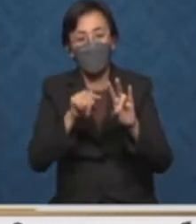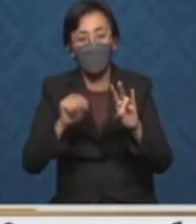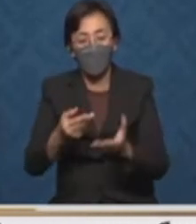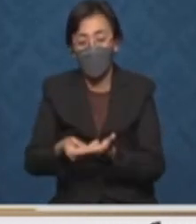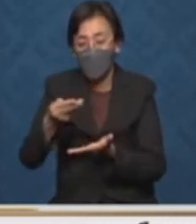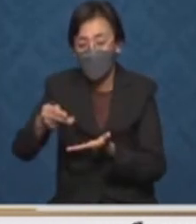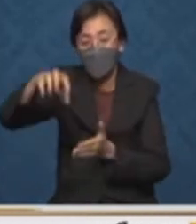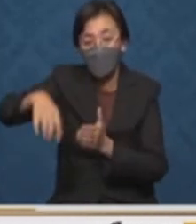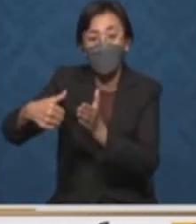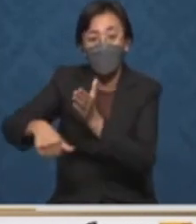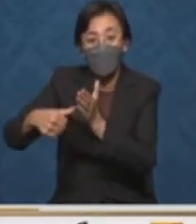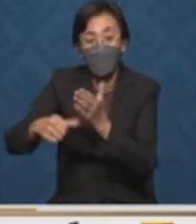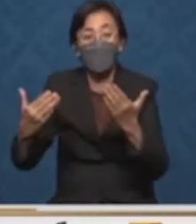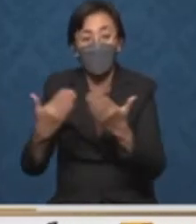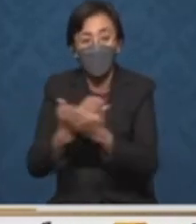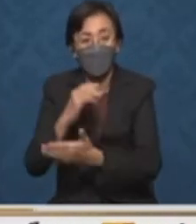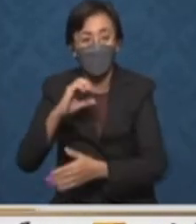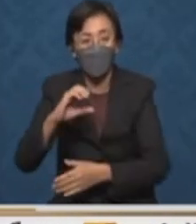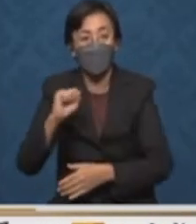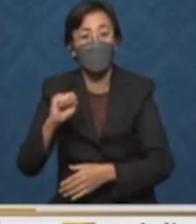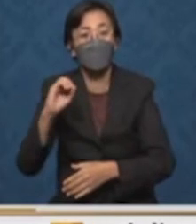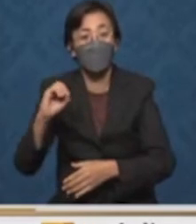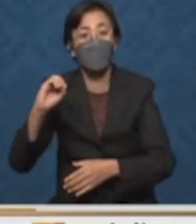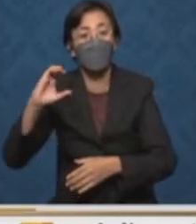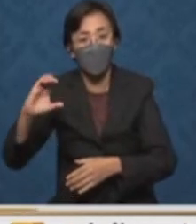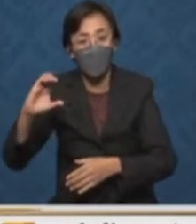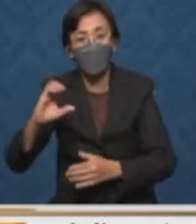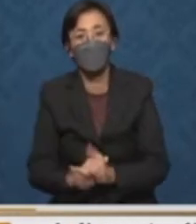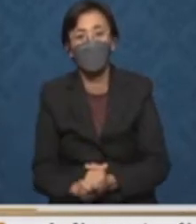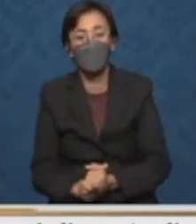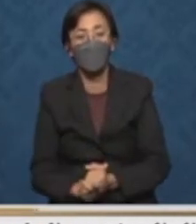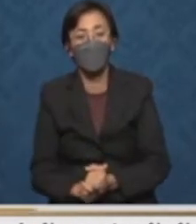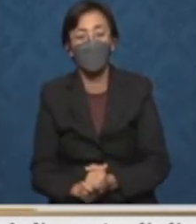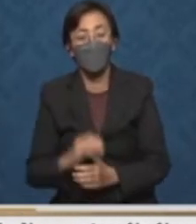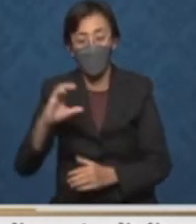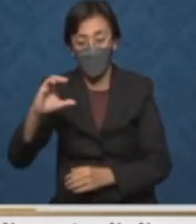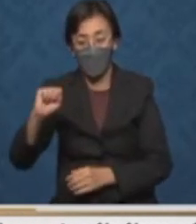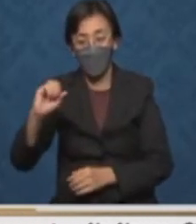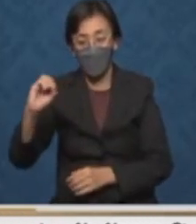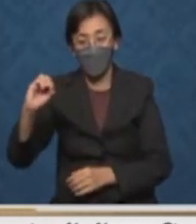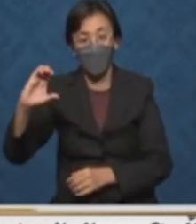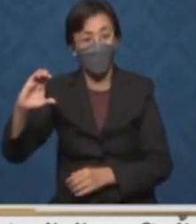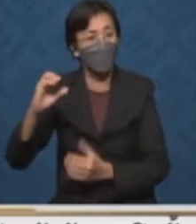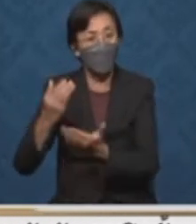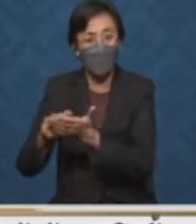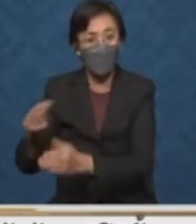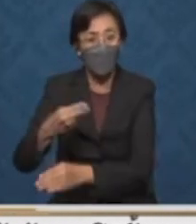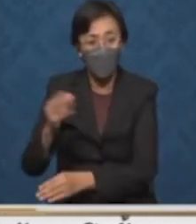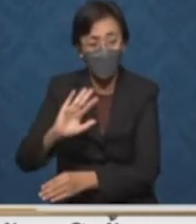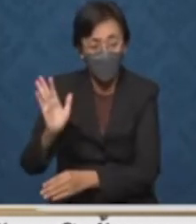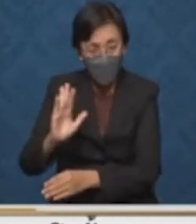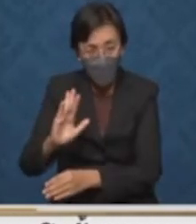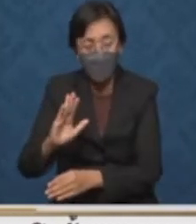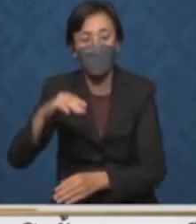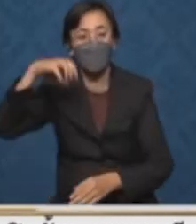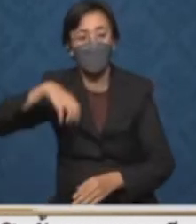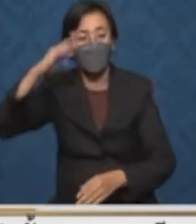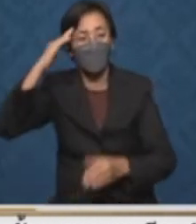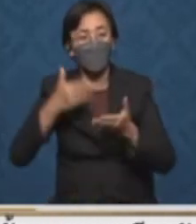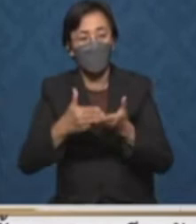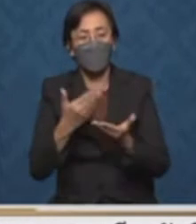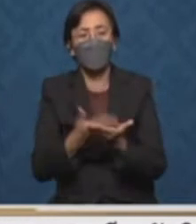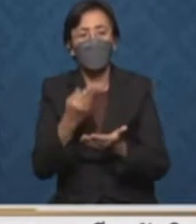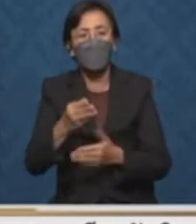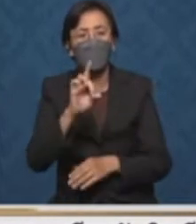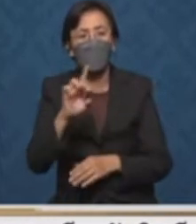รแทนบริษัท CSOC นะครับไม่ใช่ COC จ่ายนะกองทัพเรือต้องไปจ่าย820ล้านครับไป